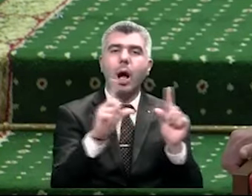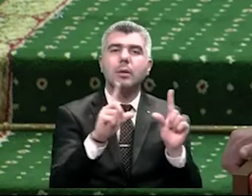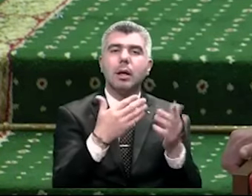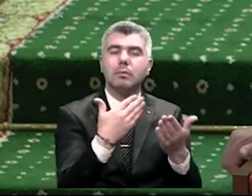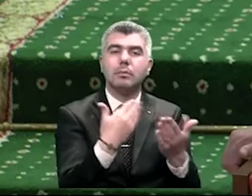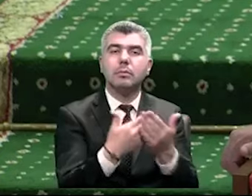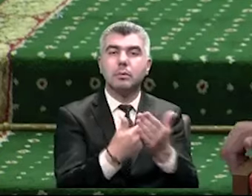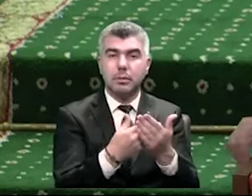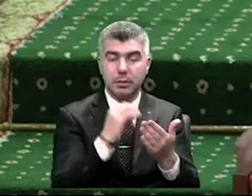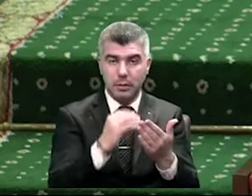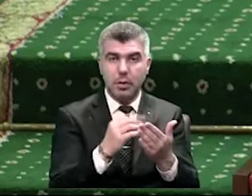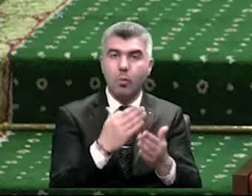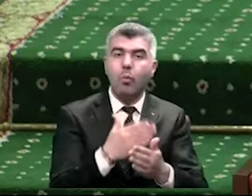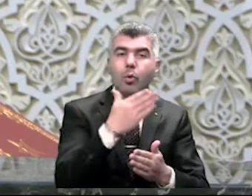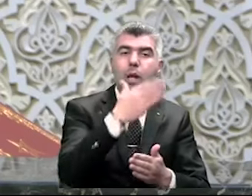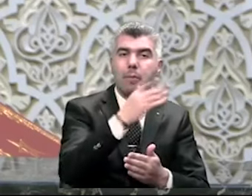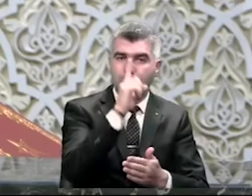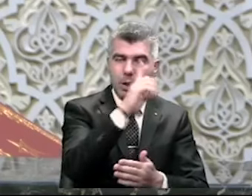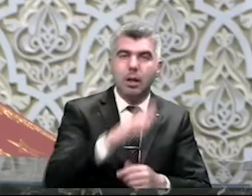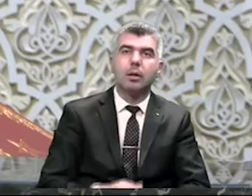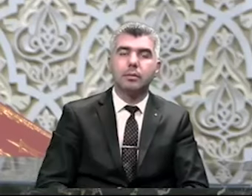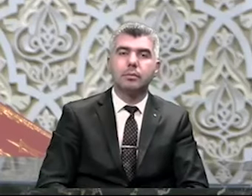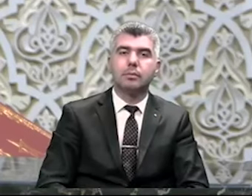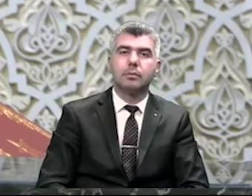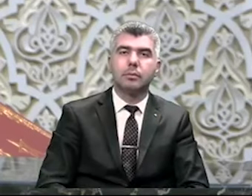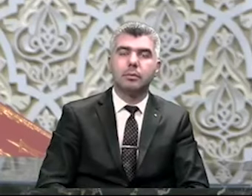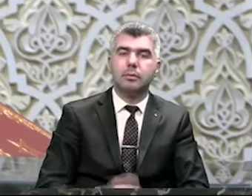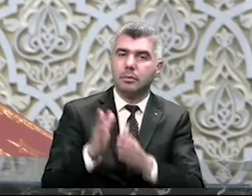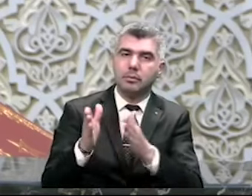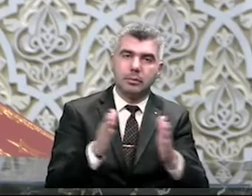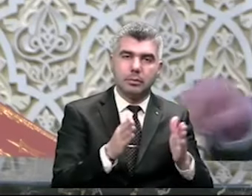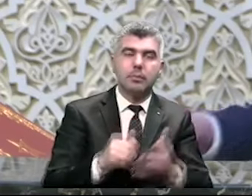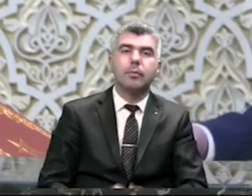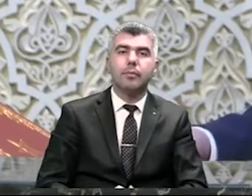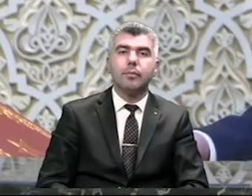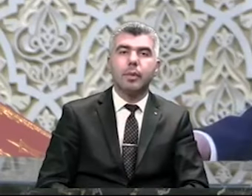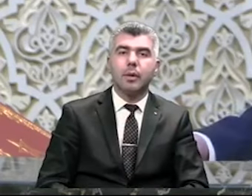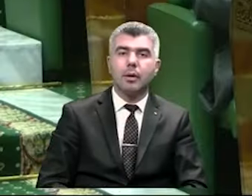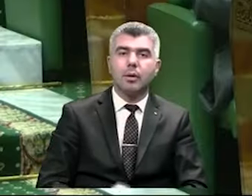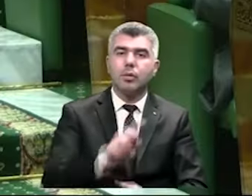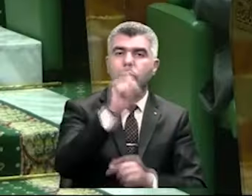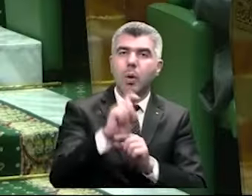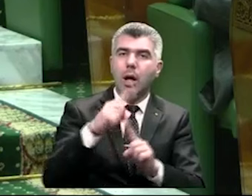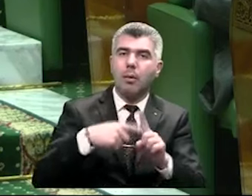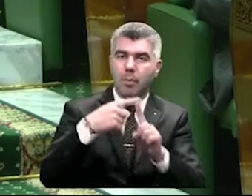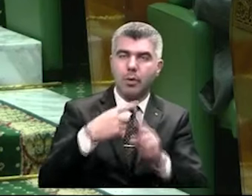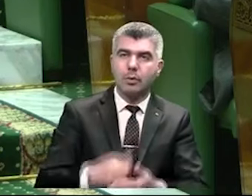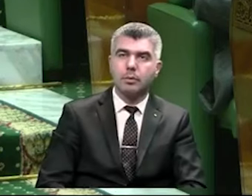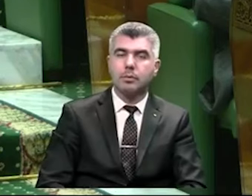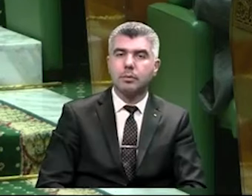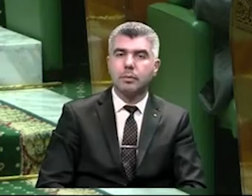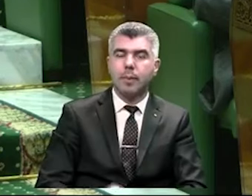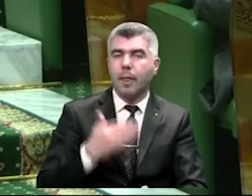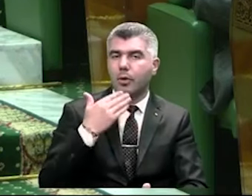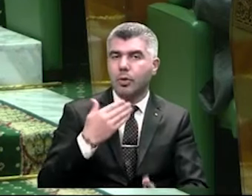بالنسبه للمستقبل شكرا شكرا السيد الوزير المحترم تعقيب الفريق المحترم شكرا